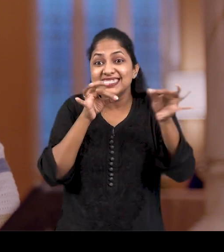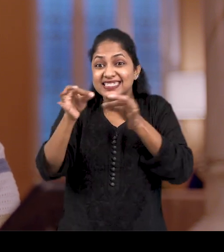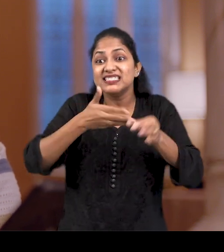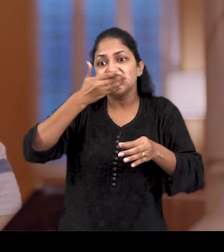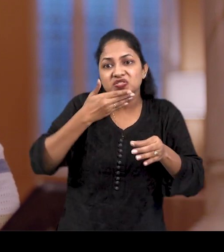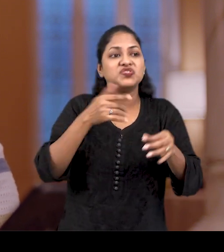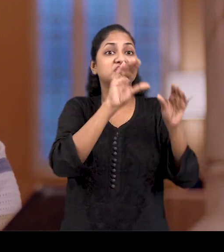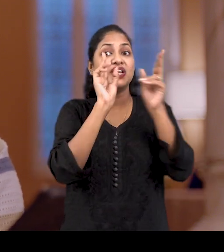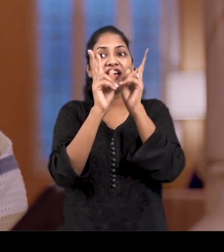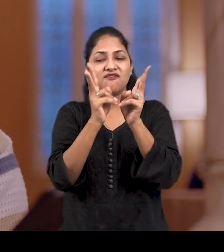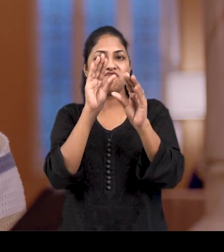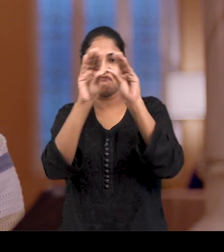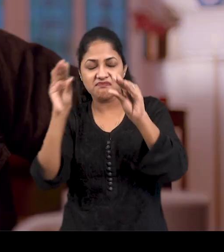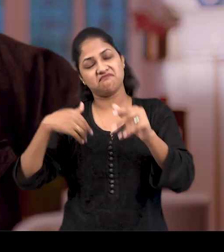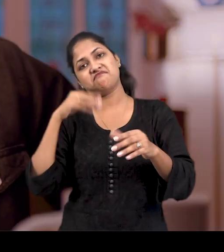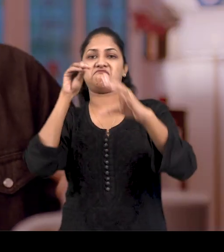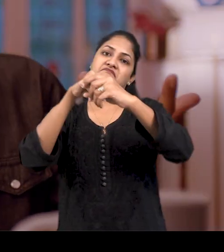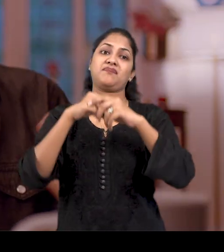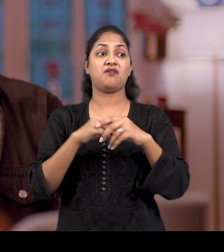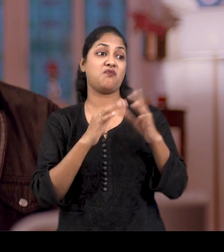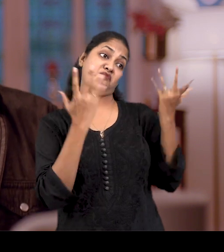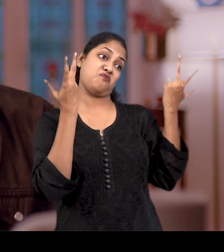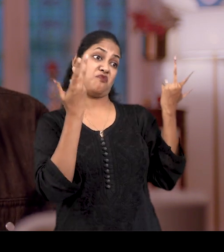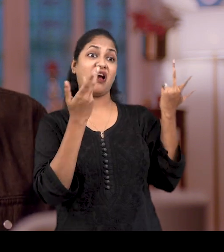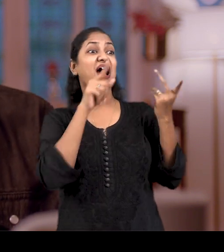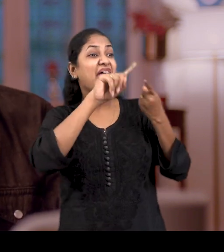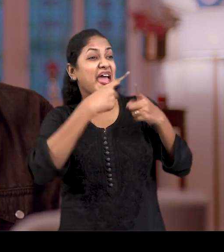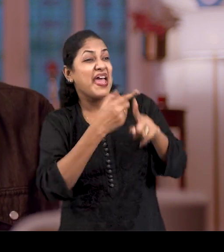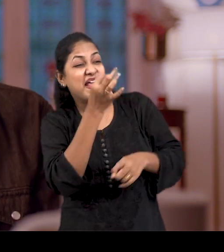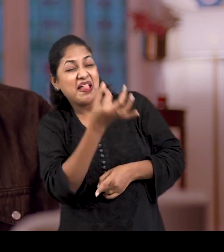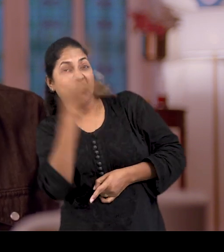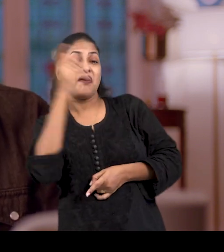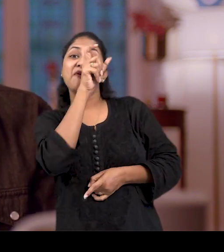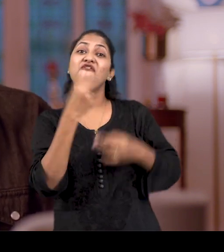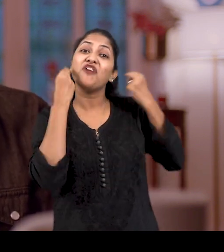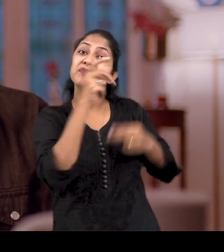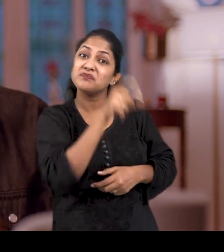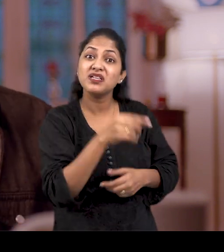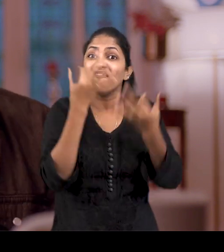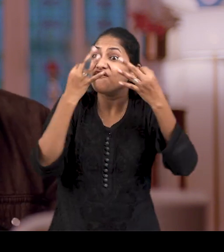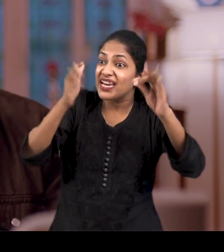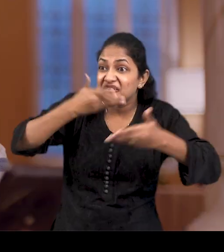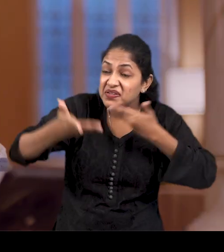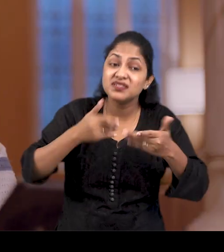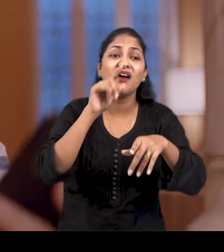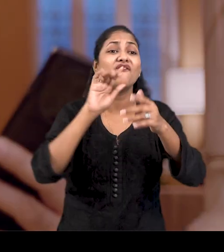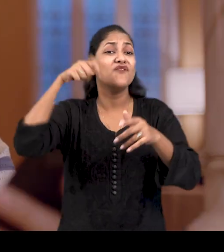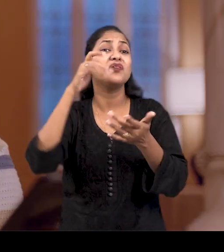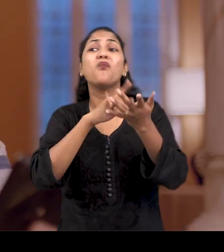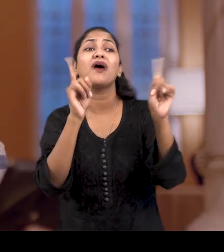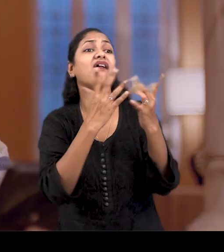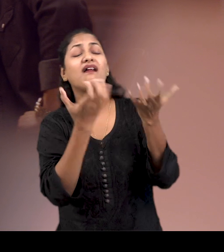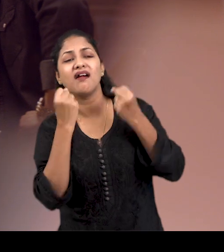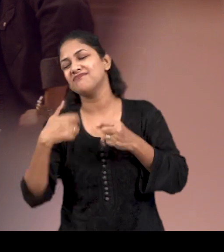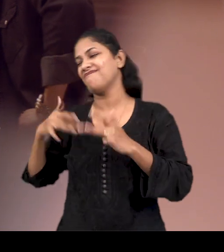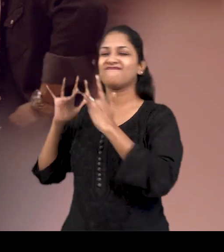તેણે જણાવેલ સ્ટોકમાં રોકાણ કરીશ. વાહ, આટલા મોટા માર્કેટ એક્સપર્ટથી મફતમાં સલાહ! ક્યાંથી મળ્યો